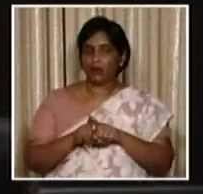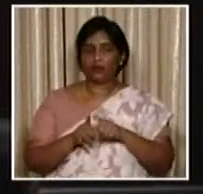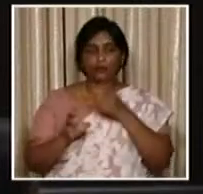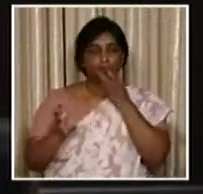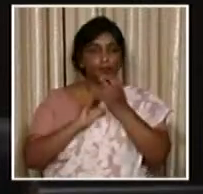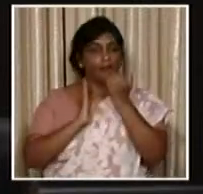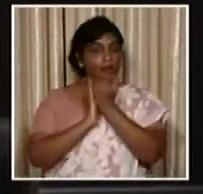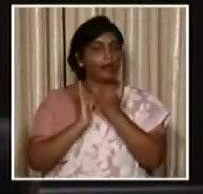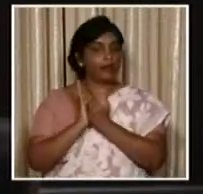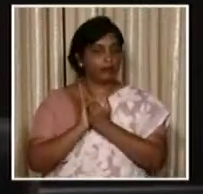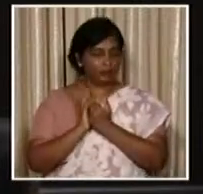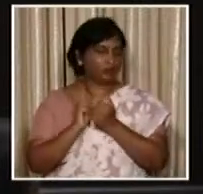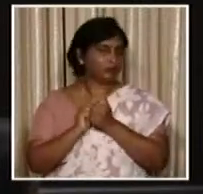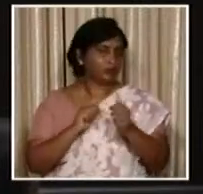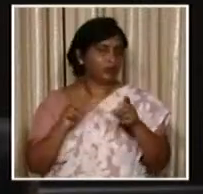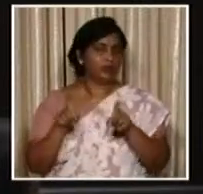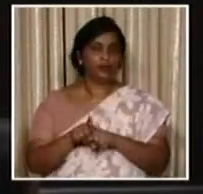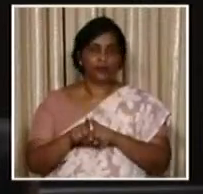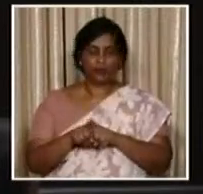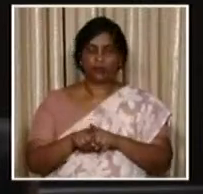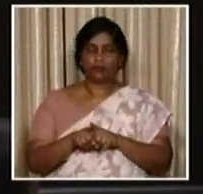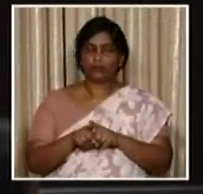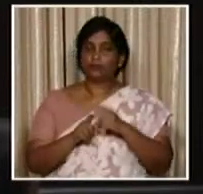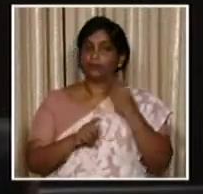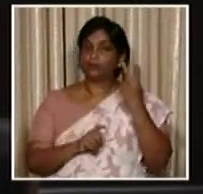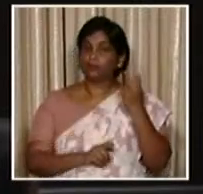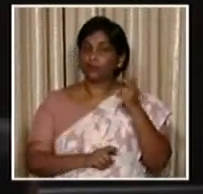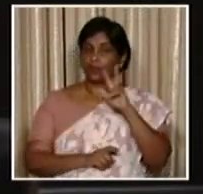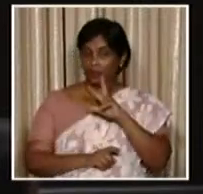प्रहार मालाव सिद्धवेच्च विधिय